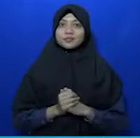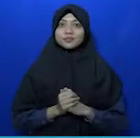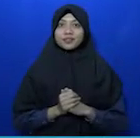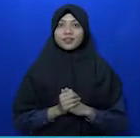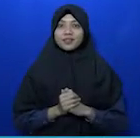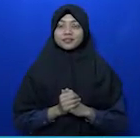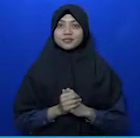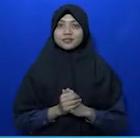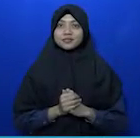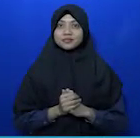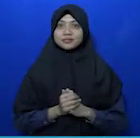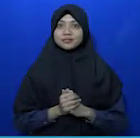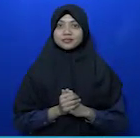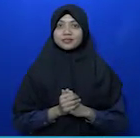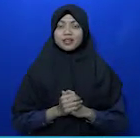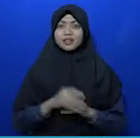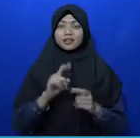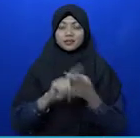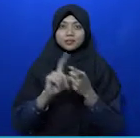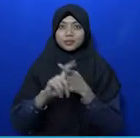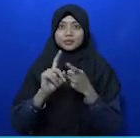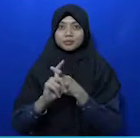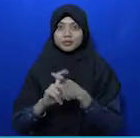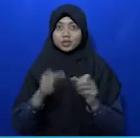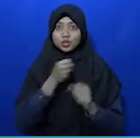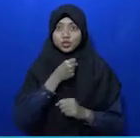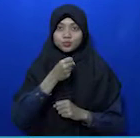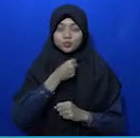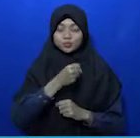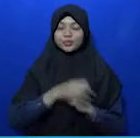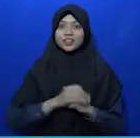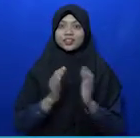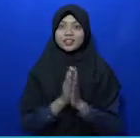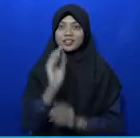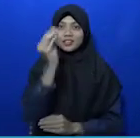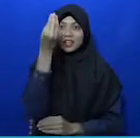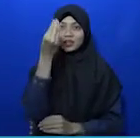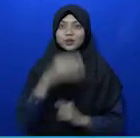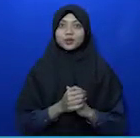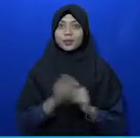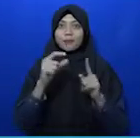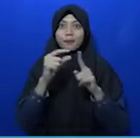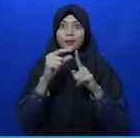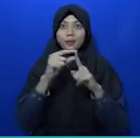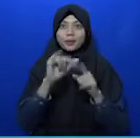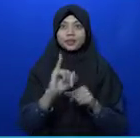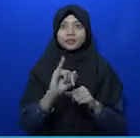Dan teman-teman para jurnalis serta Direktur PPI,